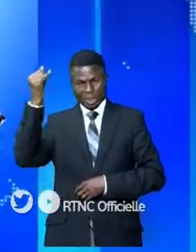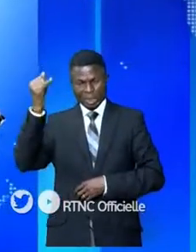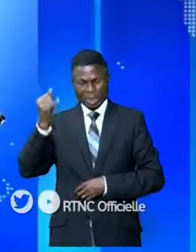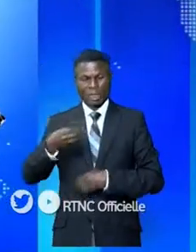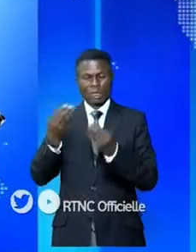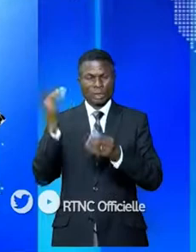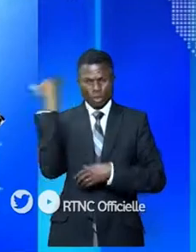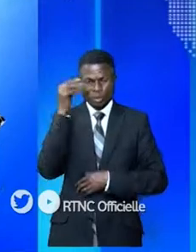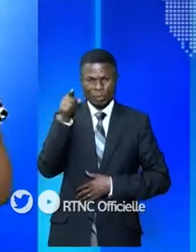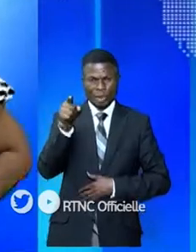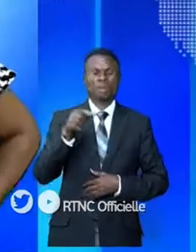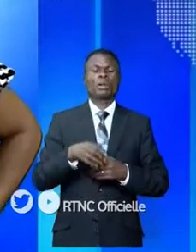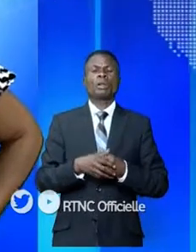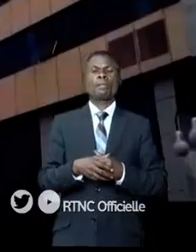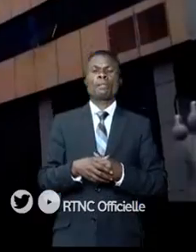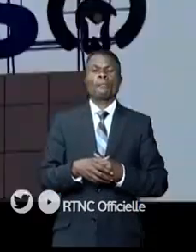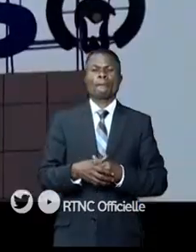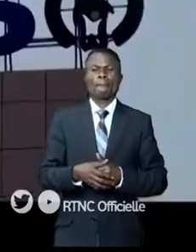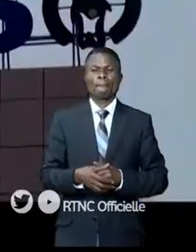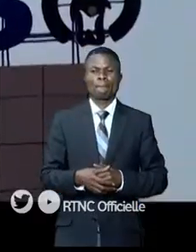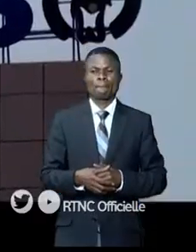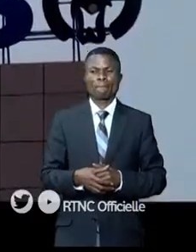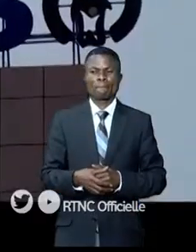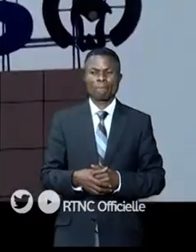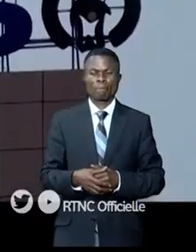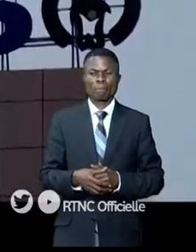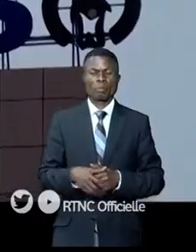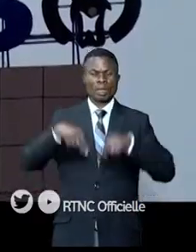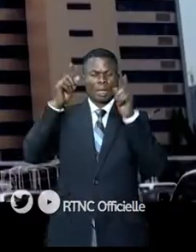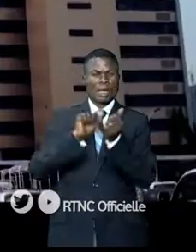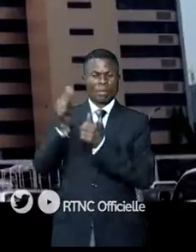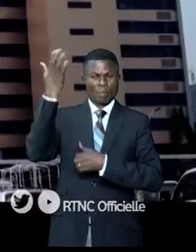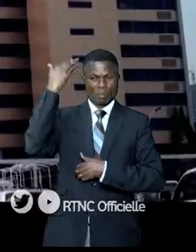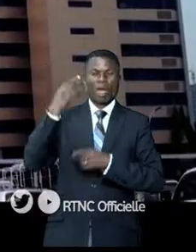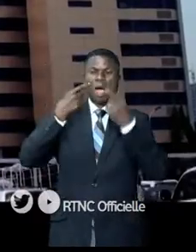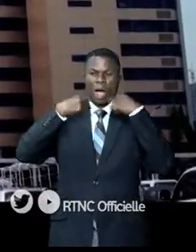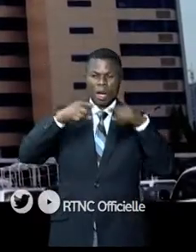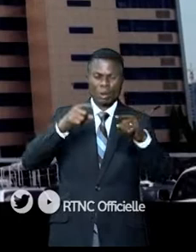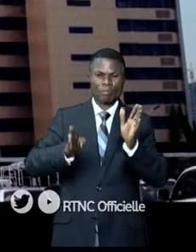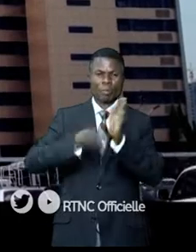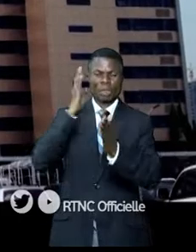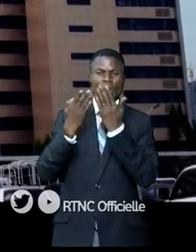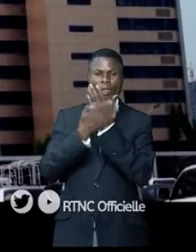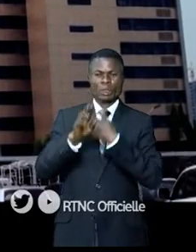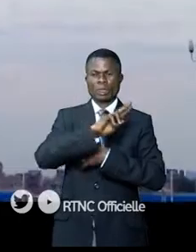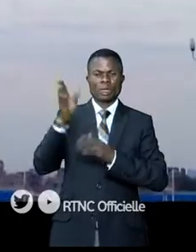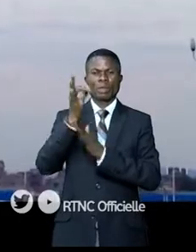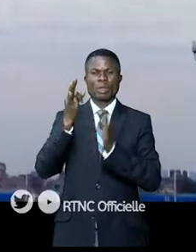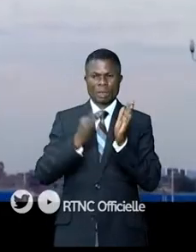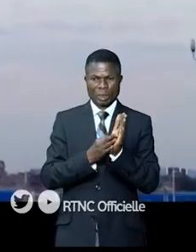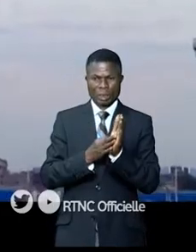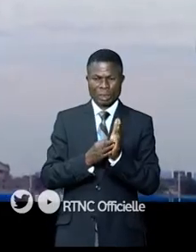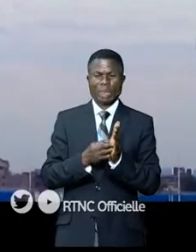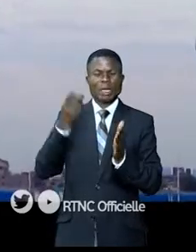ce commentaire signé Joseph Oscar Mbalkaïch. 2 ans se sont écoulés depuis la publication, le 14 juillet 2018, du